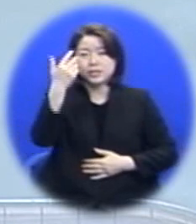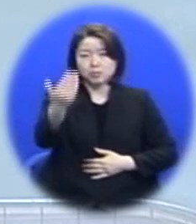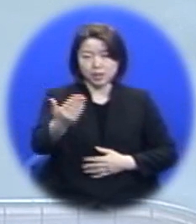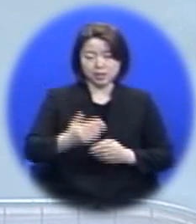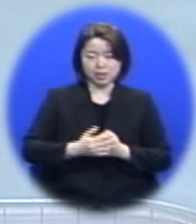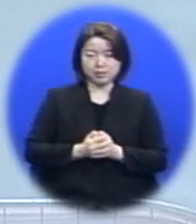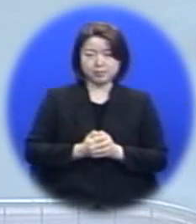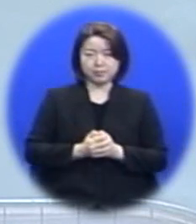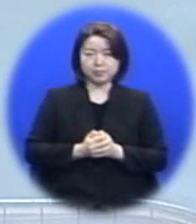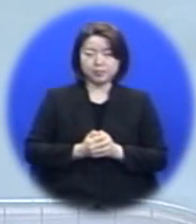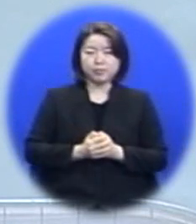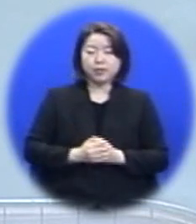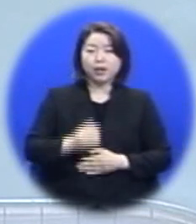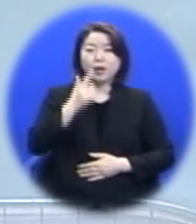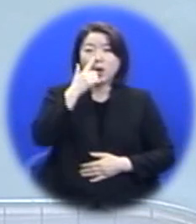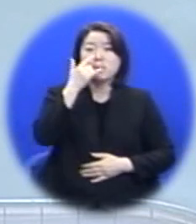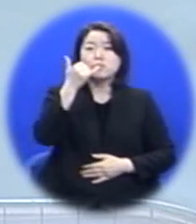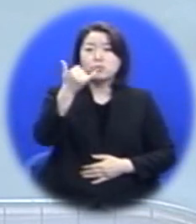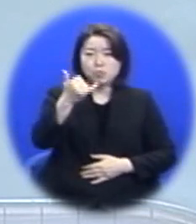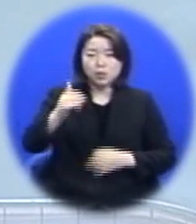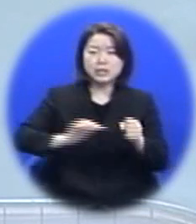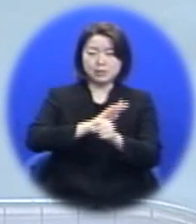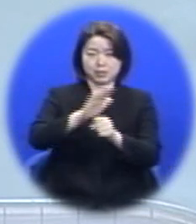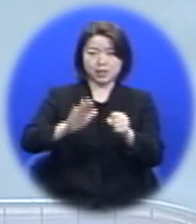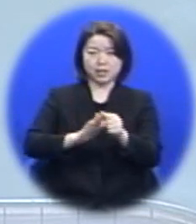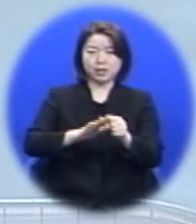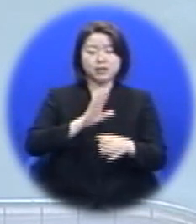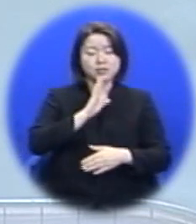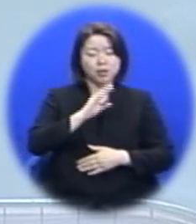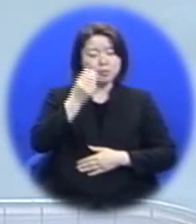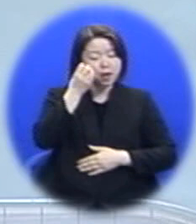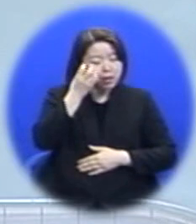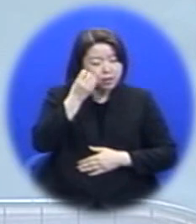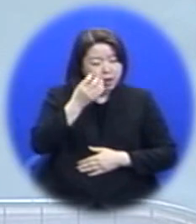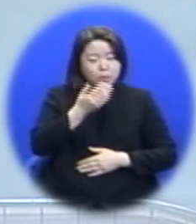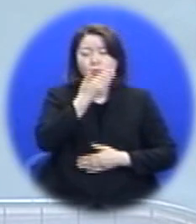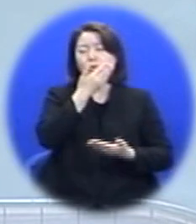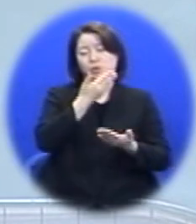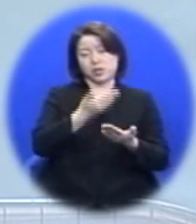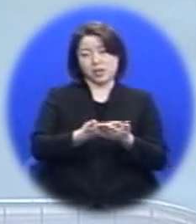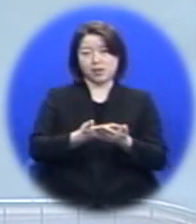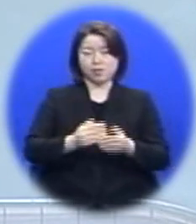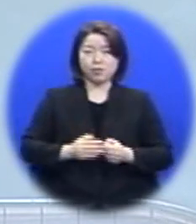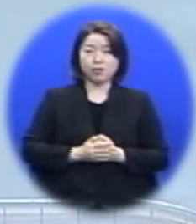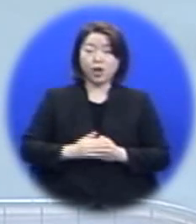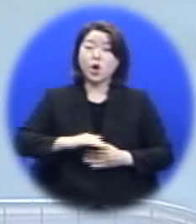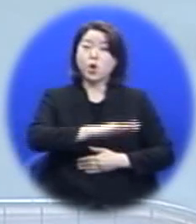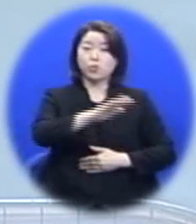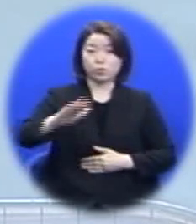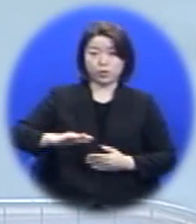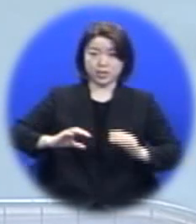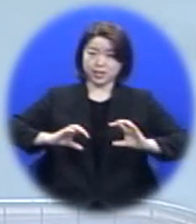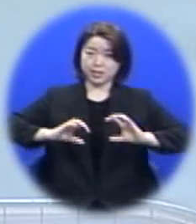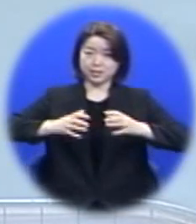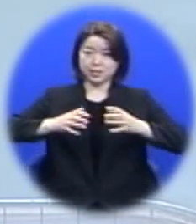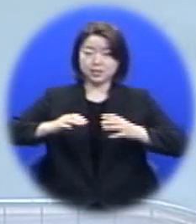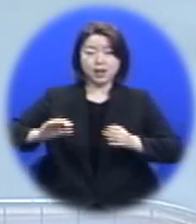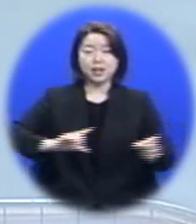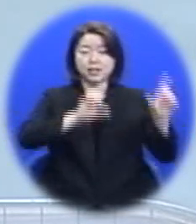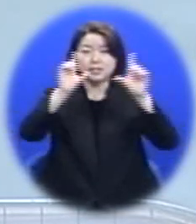부모님의 사랑이라는 게 정말 신비하고도 귀한 겁니다. 우리가 세상을 살아갈